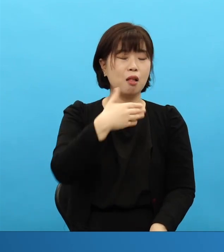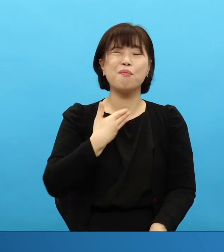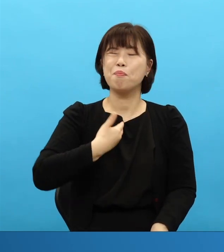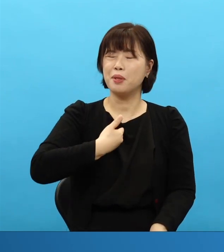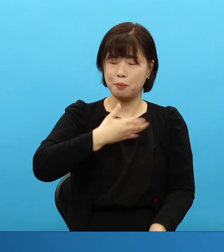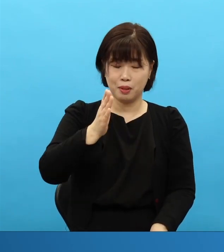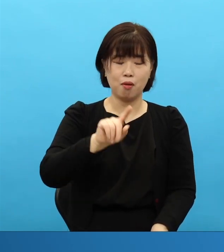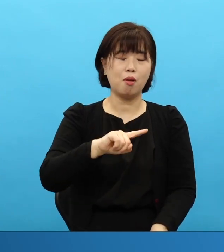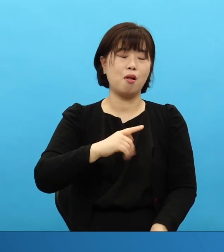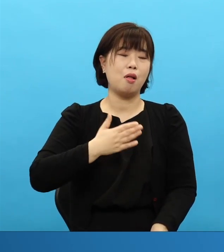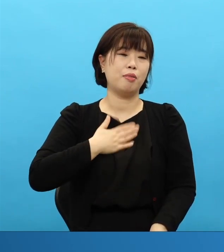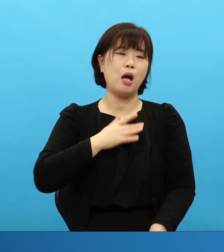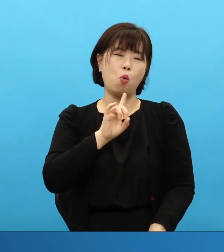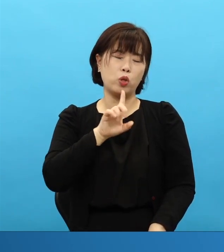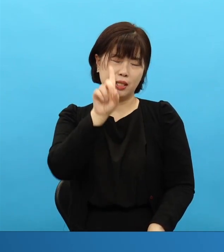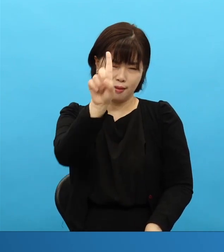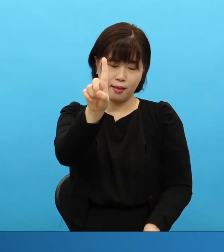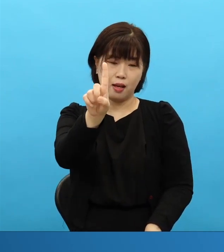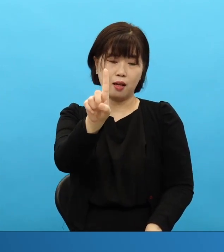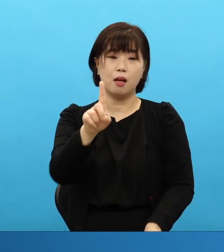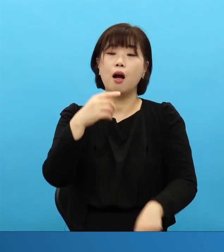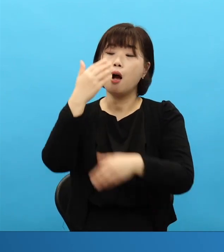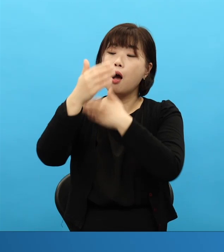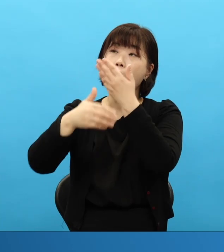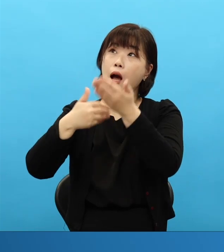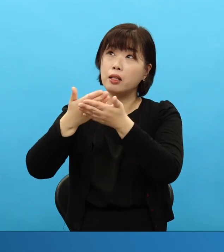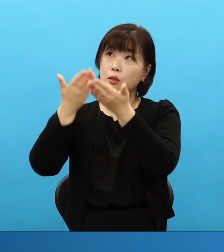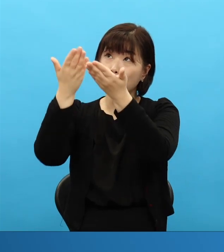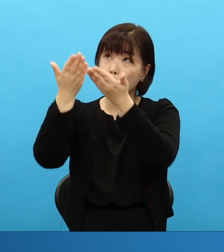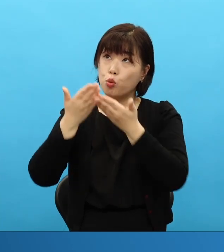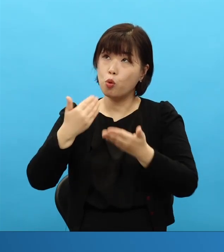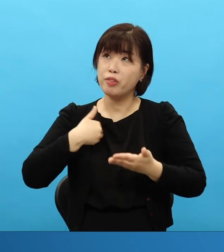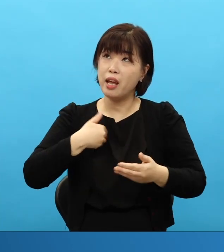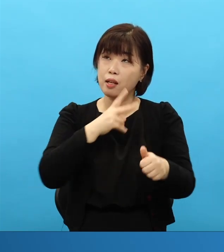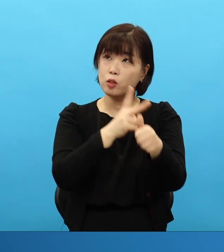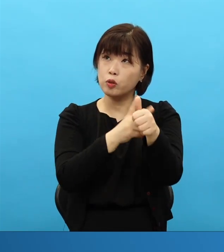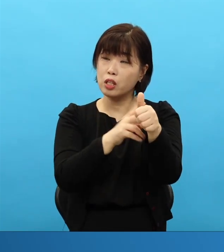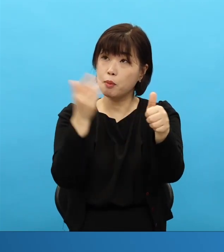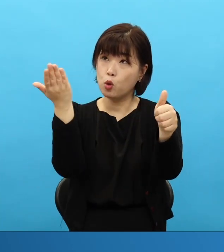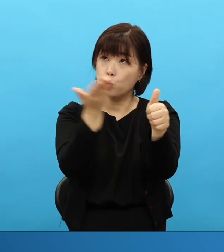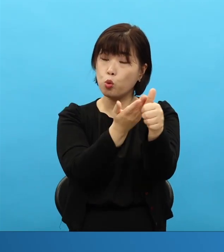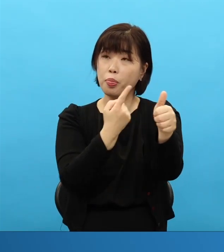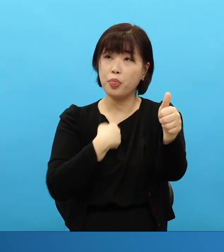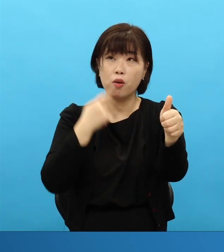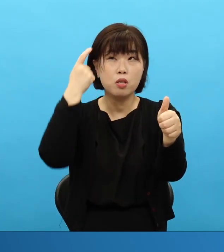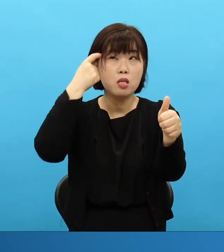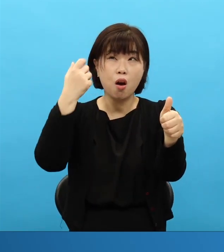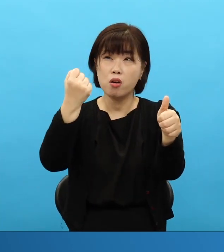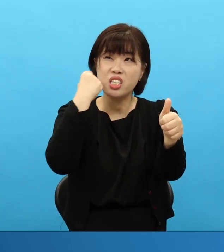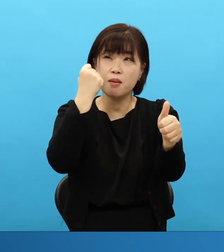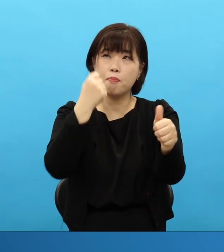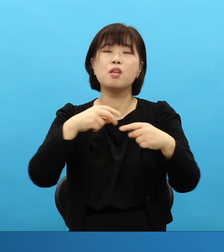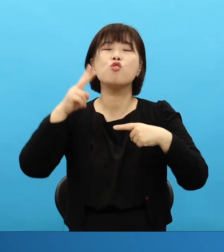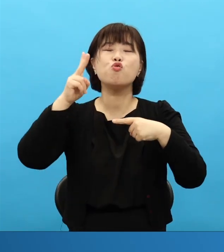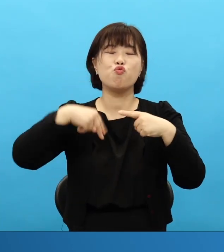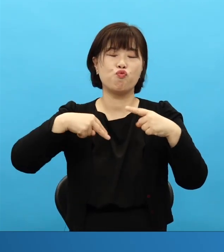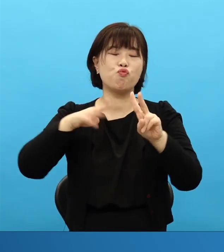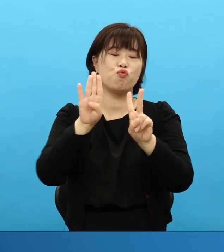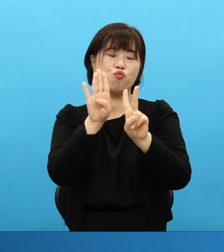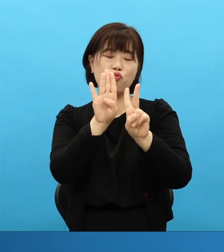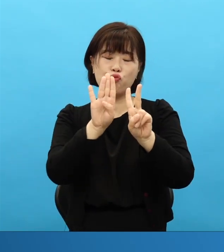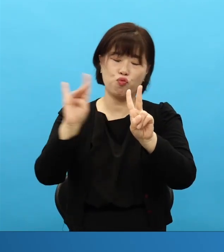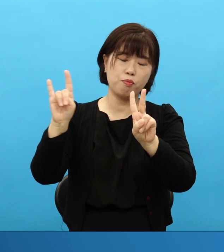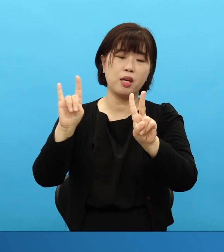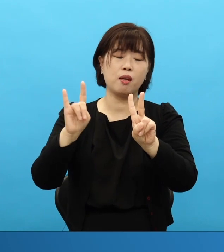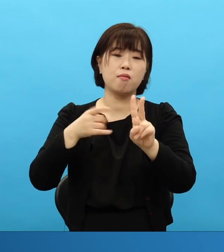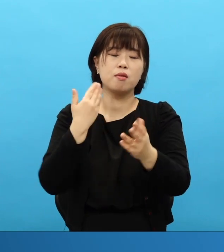Give me the double portion of your spirit to move the 잘 world. 선택을 한 겁니다. He made the right choice. 이 사람이 결국은 여러분 아시다시피